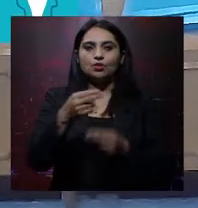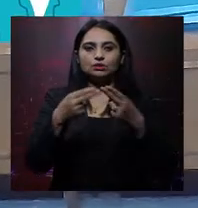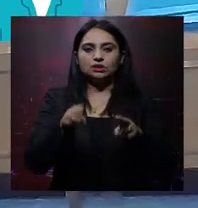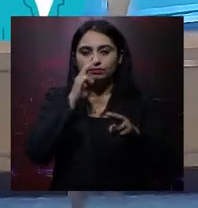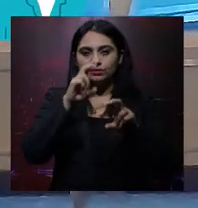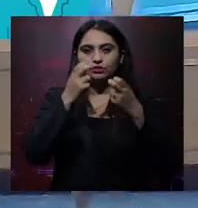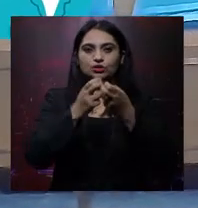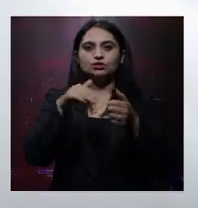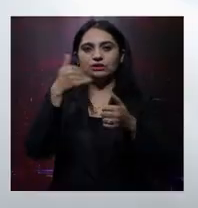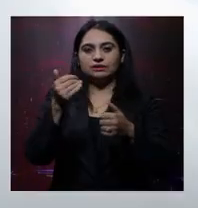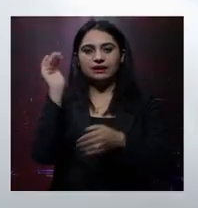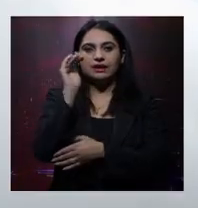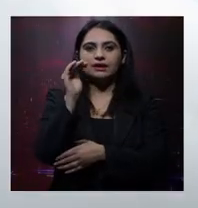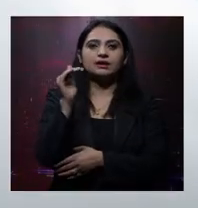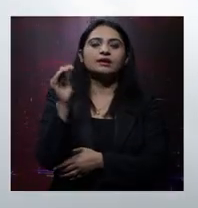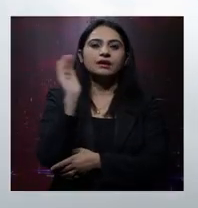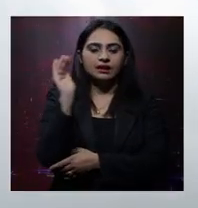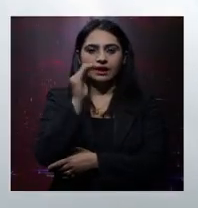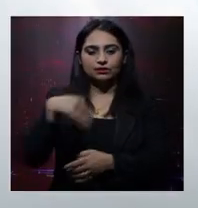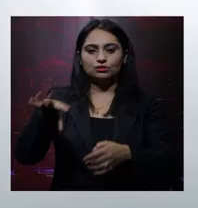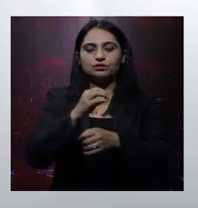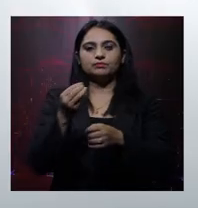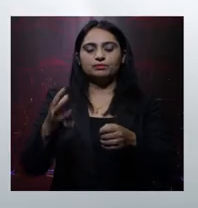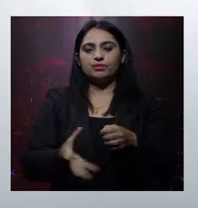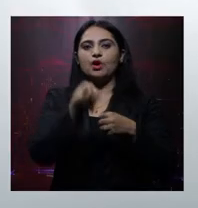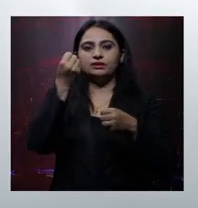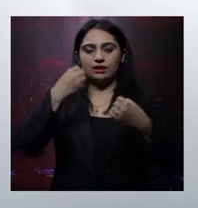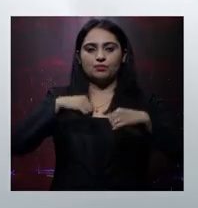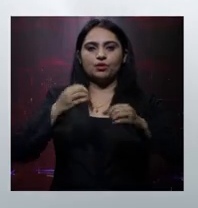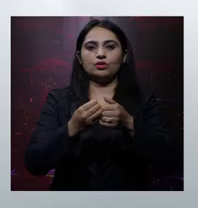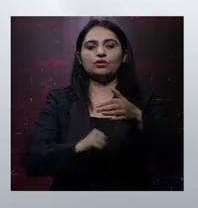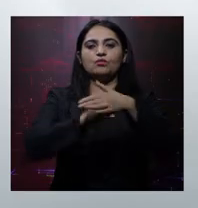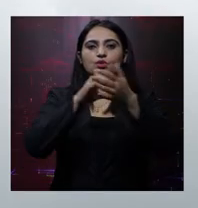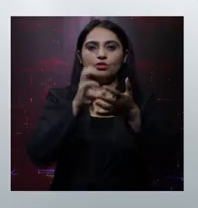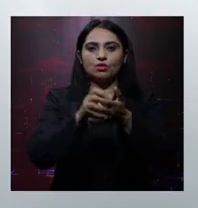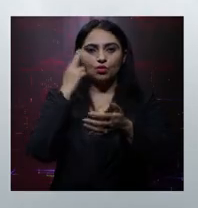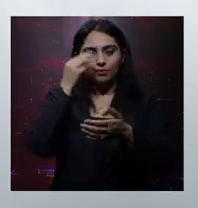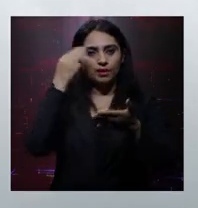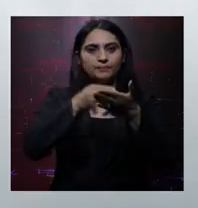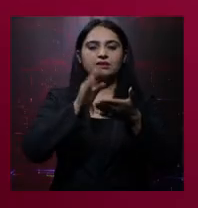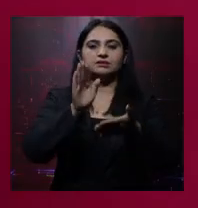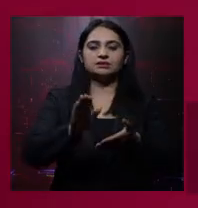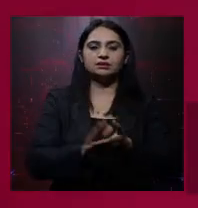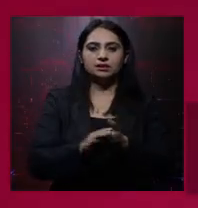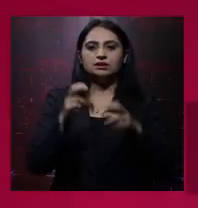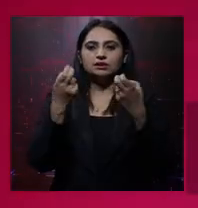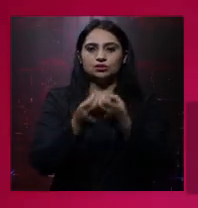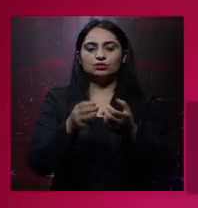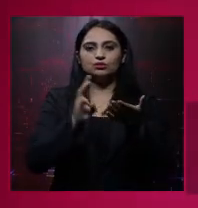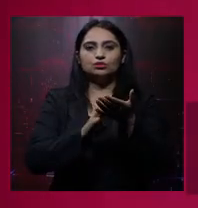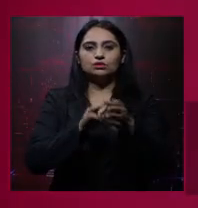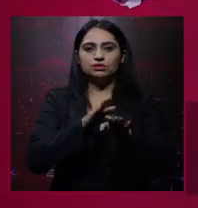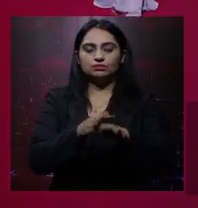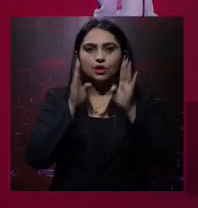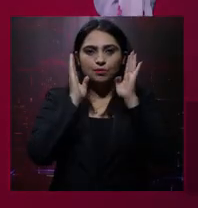लोकतन्त्रमा संसदलाई नागरिकको सार्वभौम सत्ताको प्रयोग गर्ने मूल थलोको रूपमा लिइन्छ। संसदका